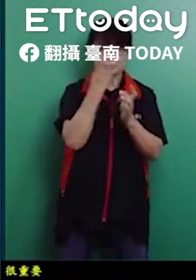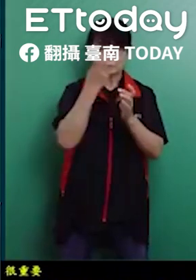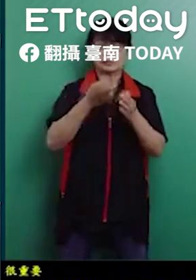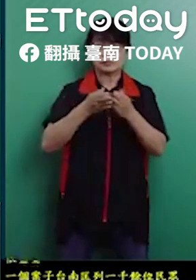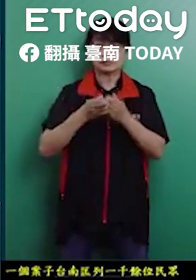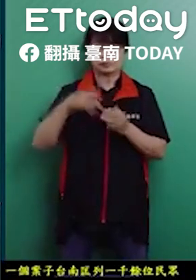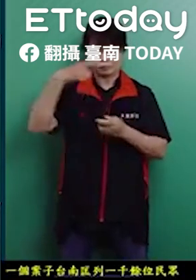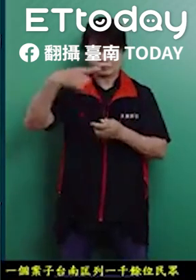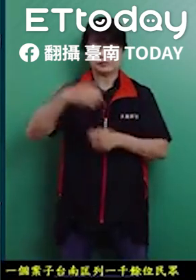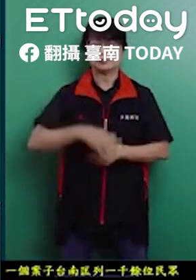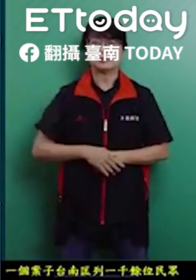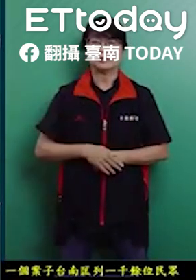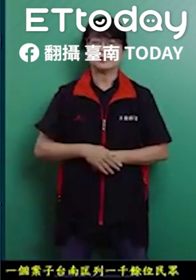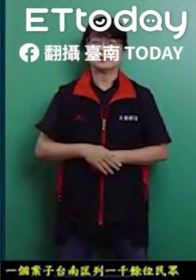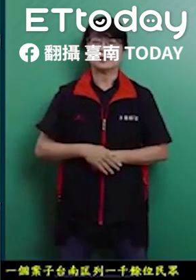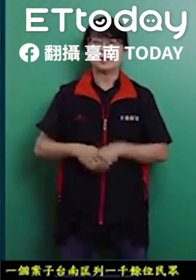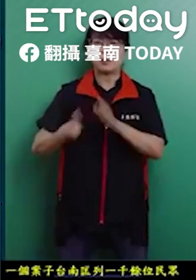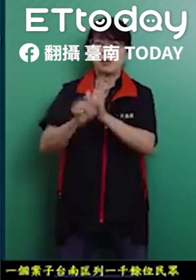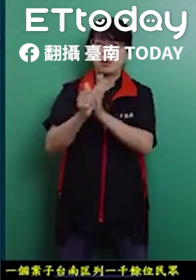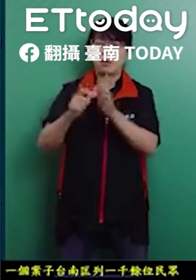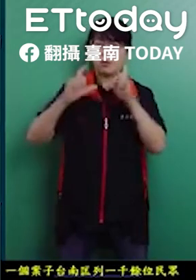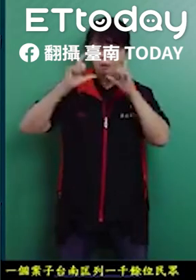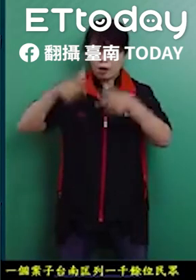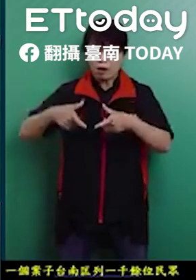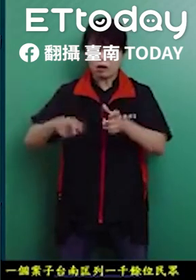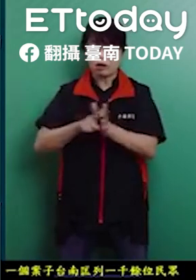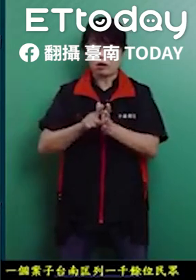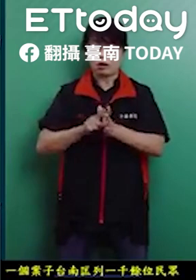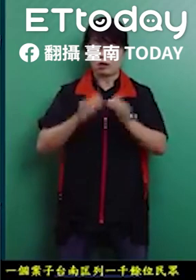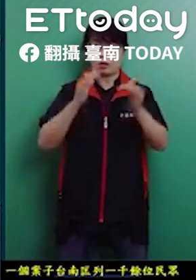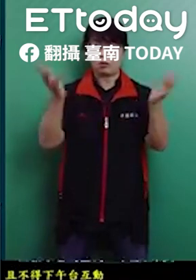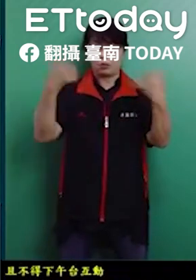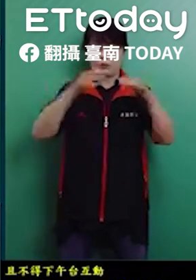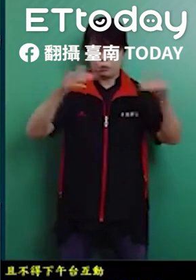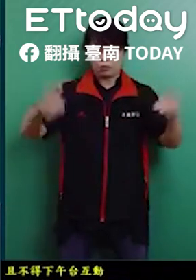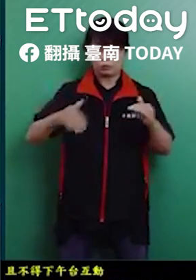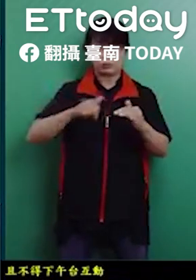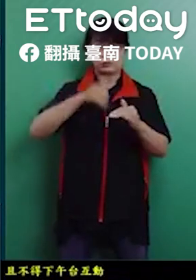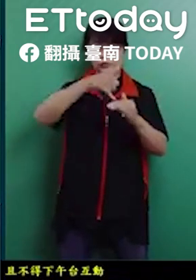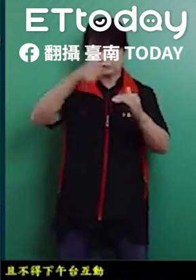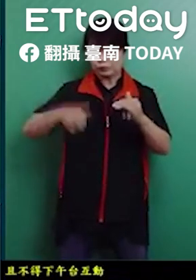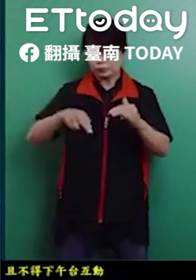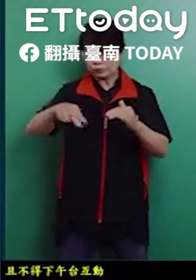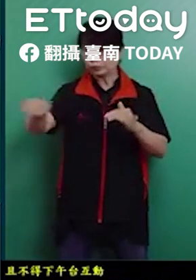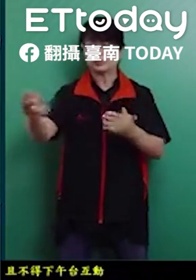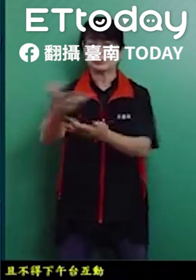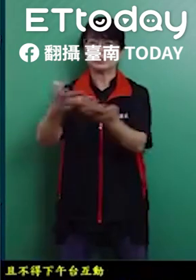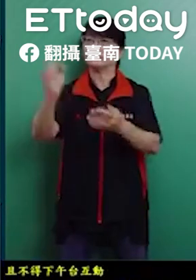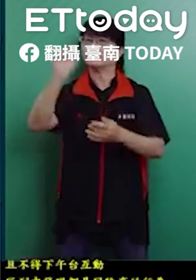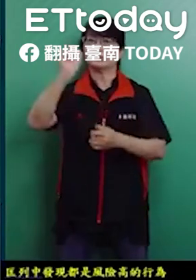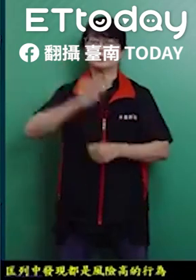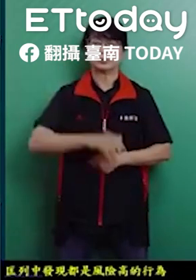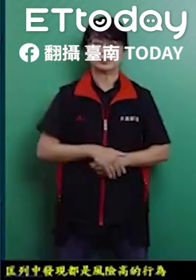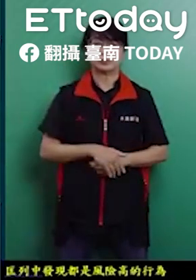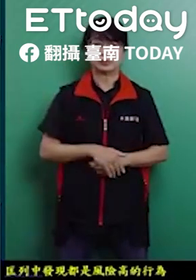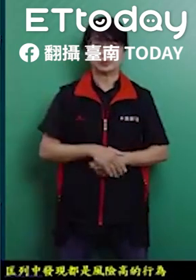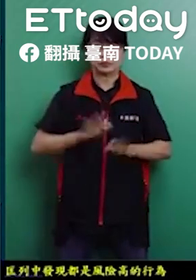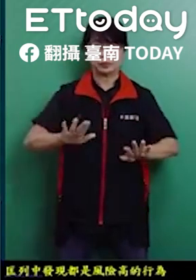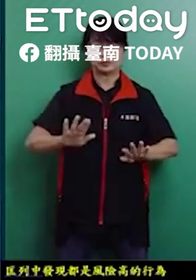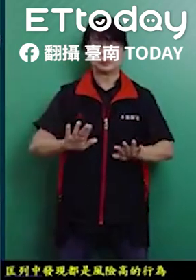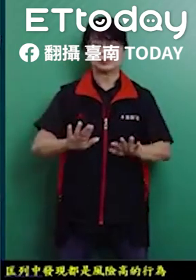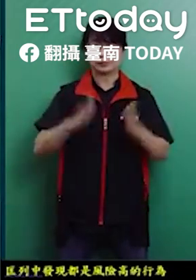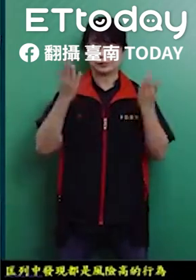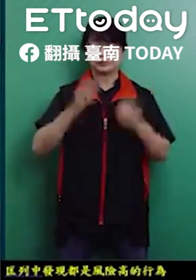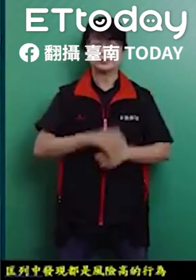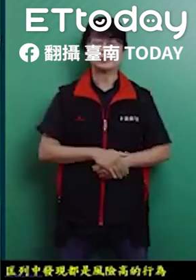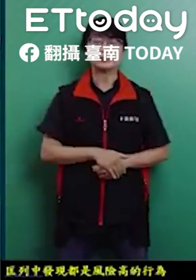些吹奏乐器跟演唱歌手会脱口罩的不得不下舞台与现场民众互动，即日起生效。